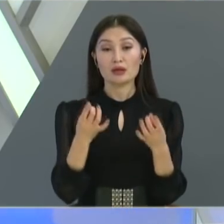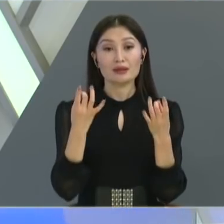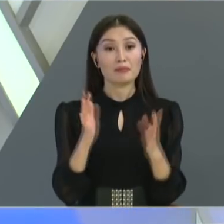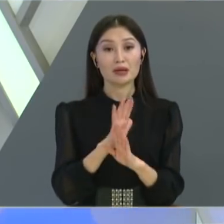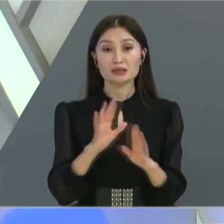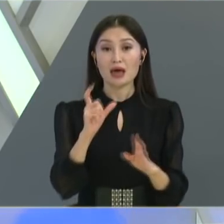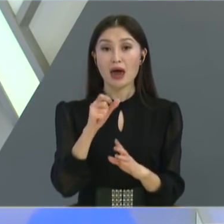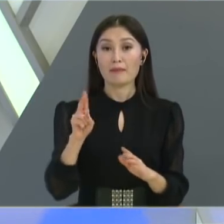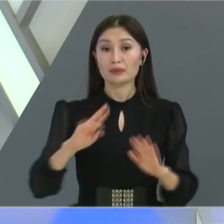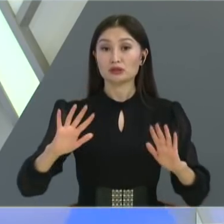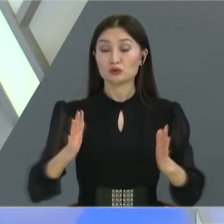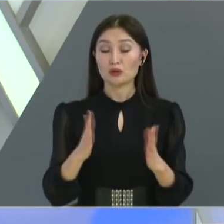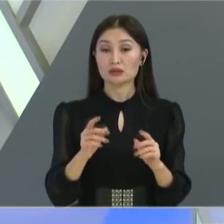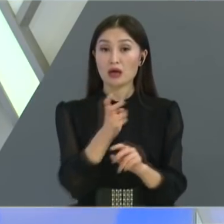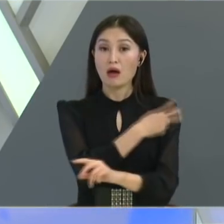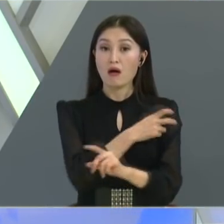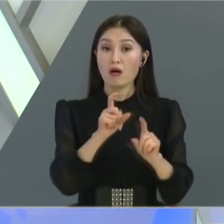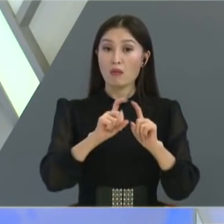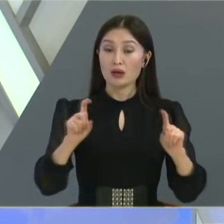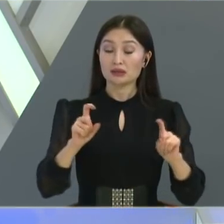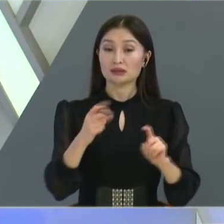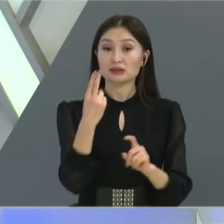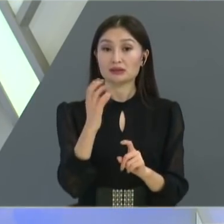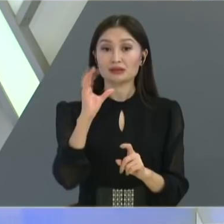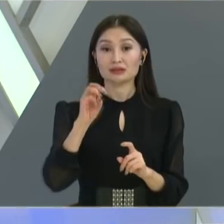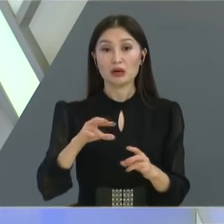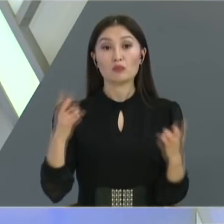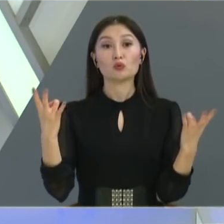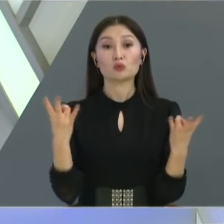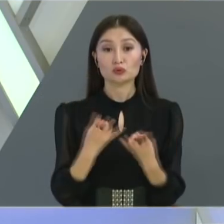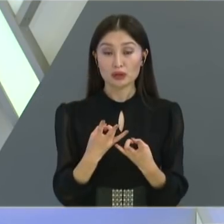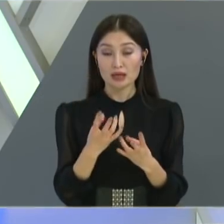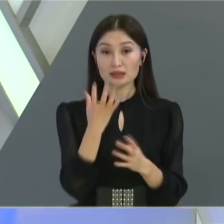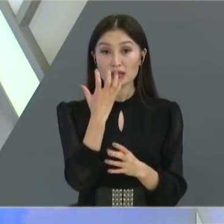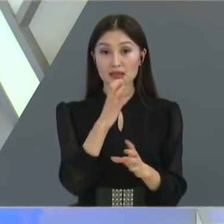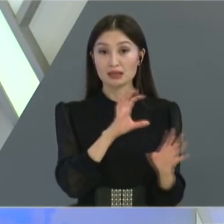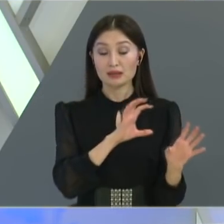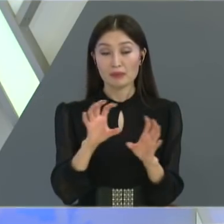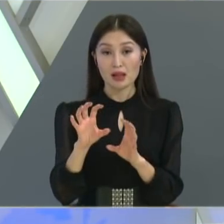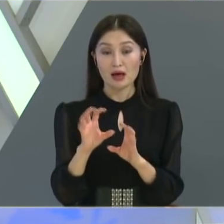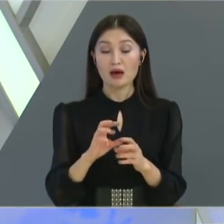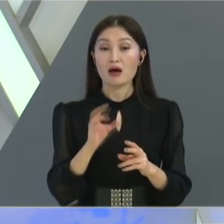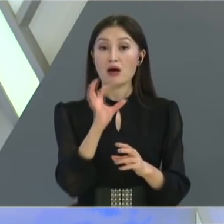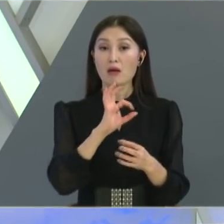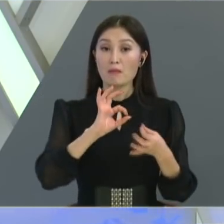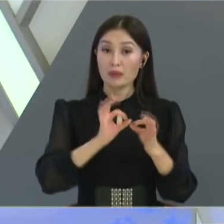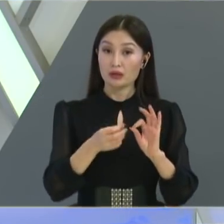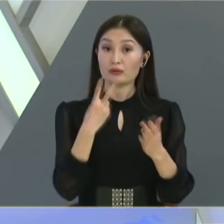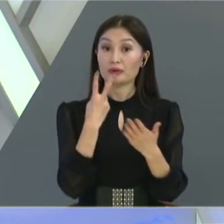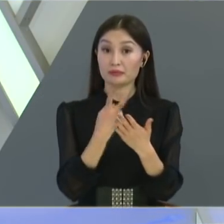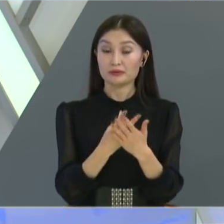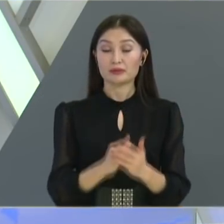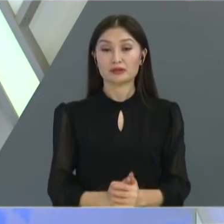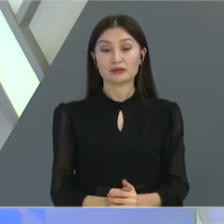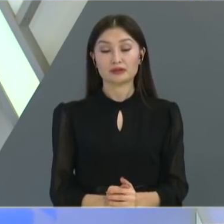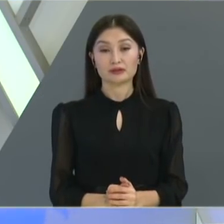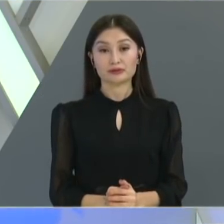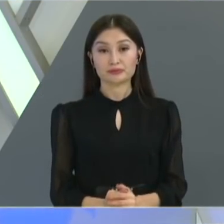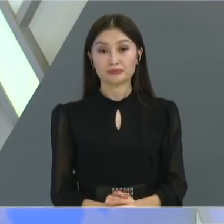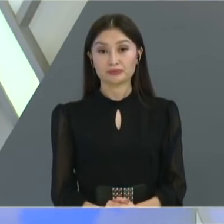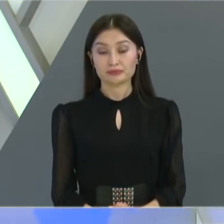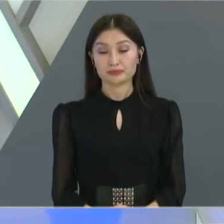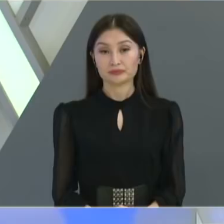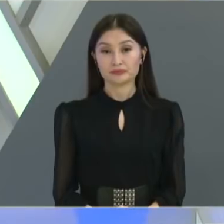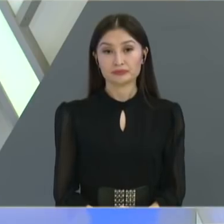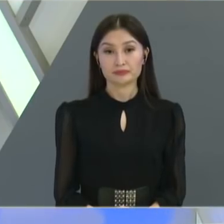эпидемиологическая ситуация. Больницы и поликлиники нуждаются в тепле. О работе энергообъектов в репортаже нашего корреспондента